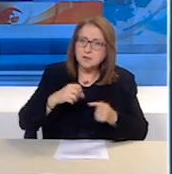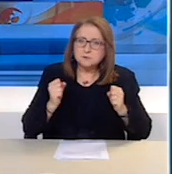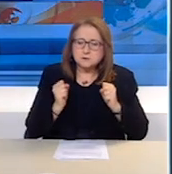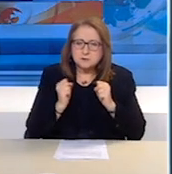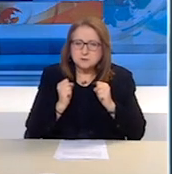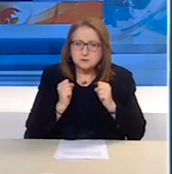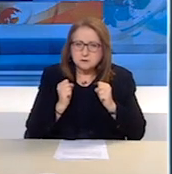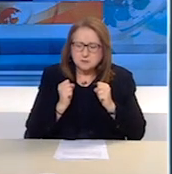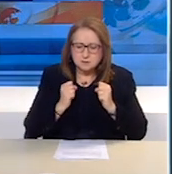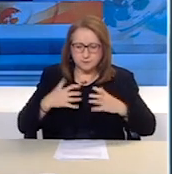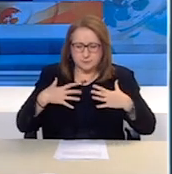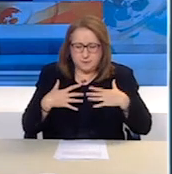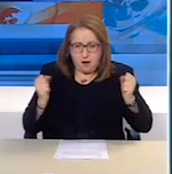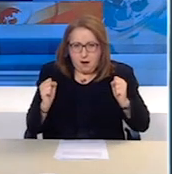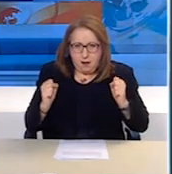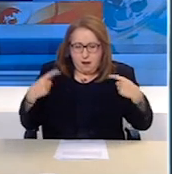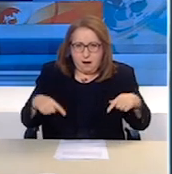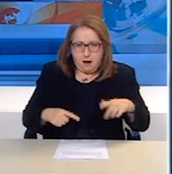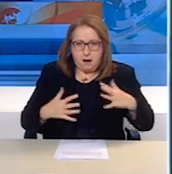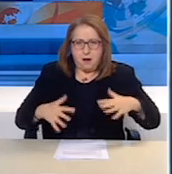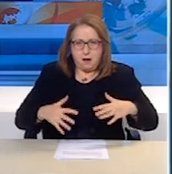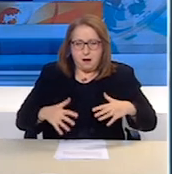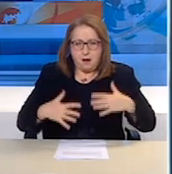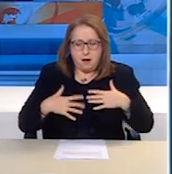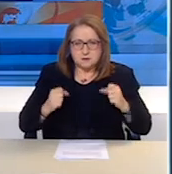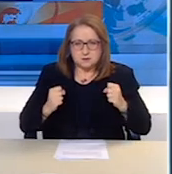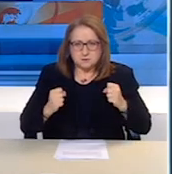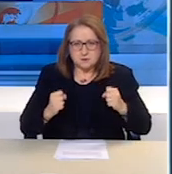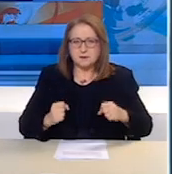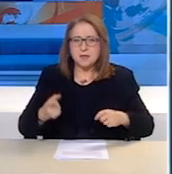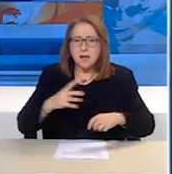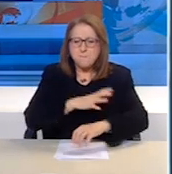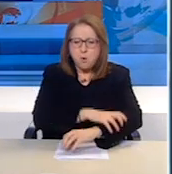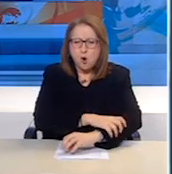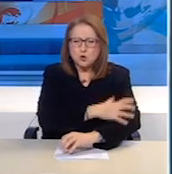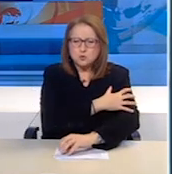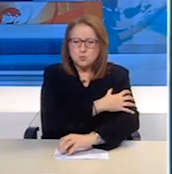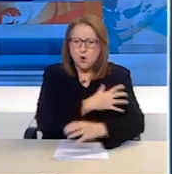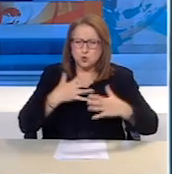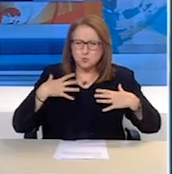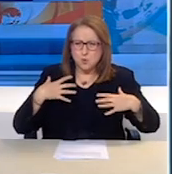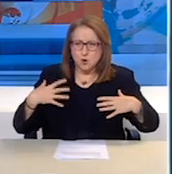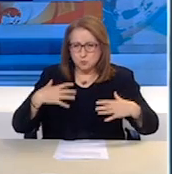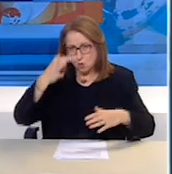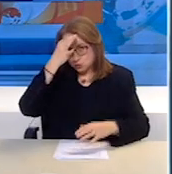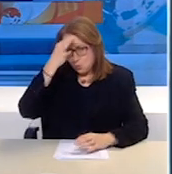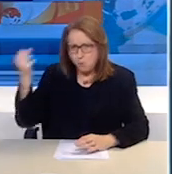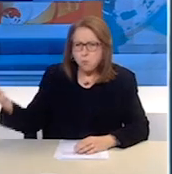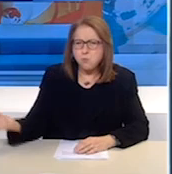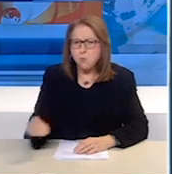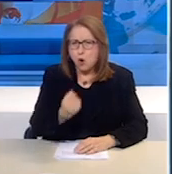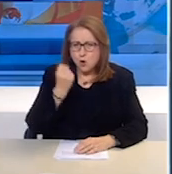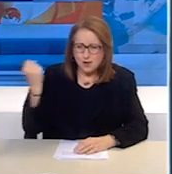κρυάδες, το ρίγος, δηλαδή το τρεμούλιασμα του ανθρώπου, τις μυαλγίες, την κεφαλαλγία,